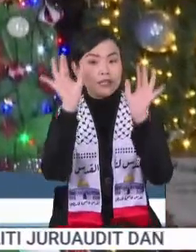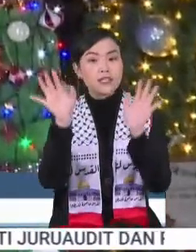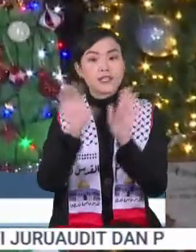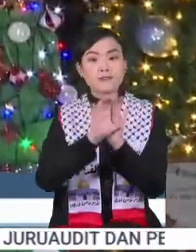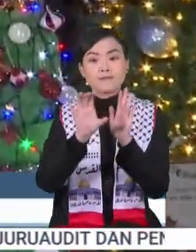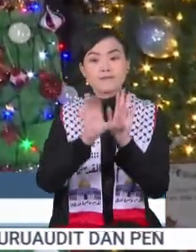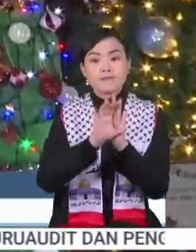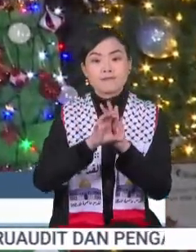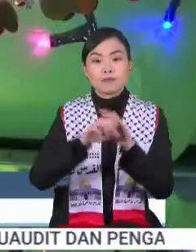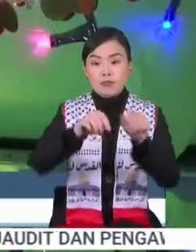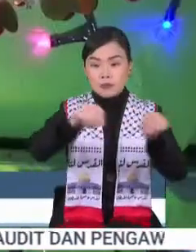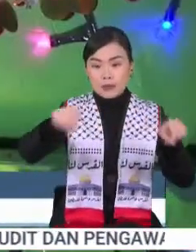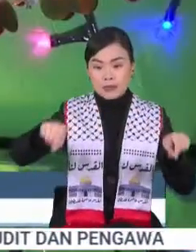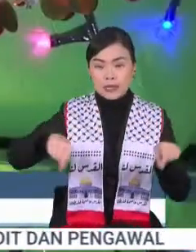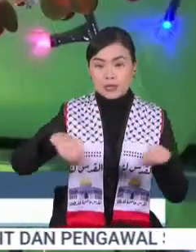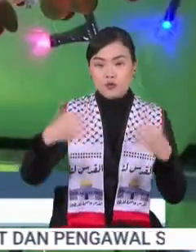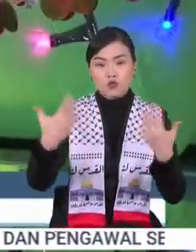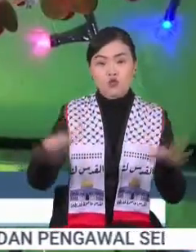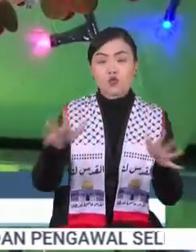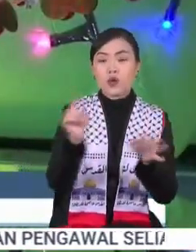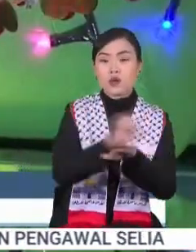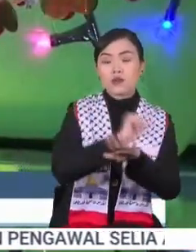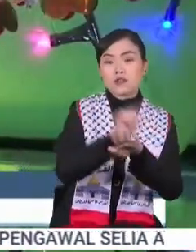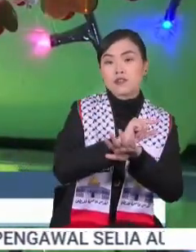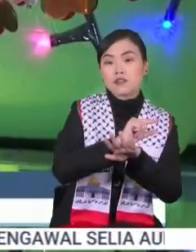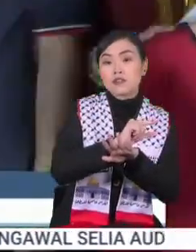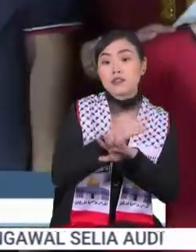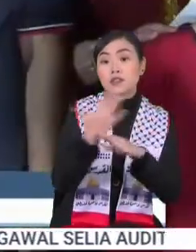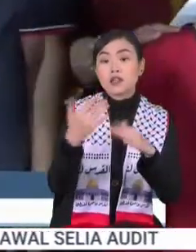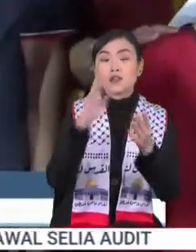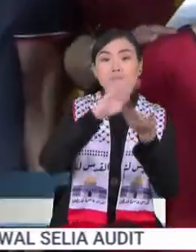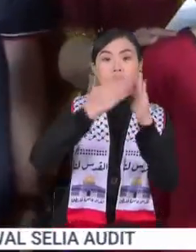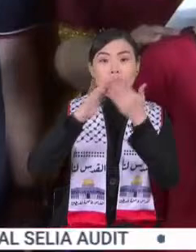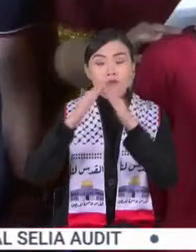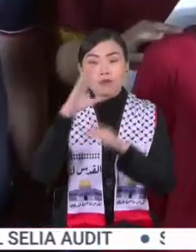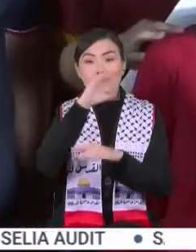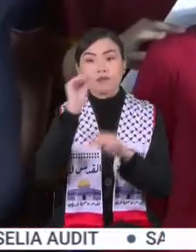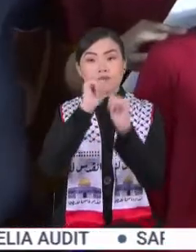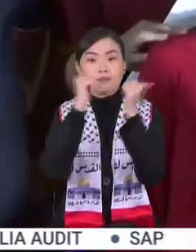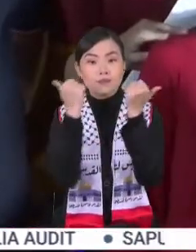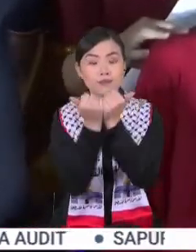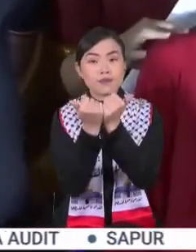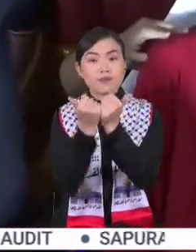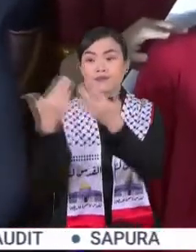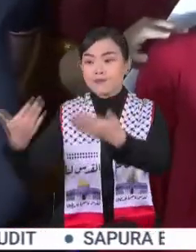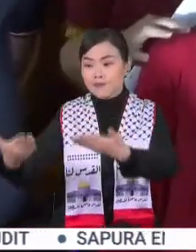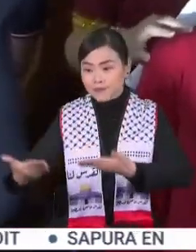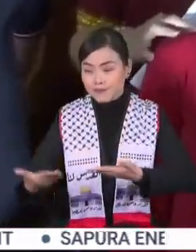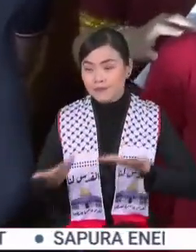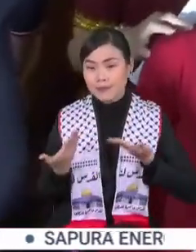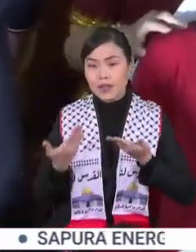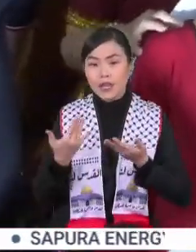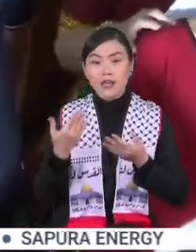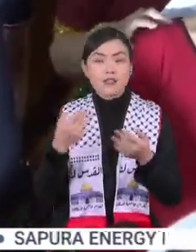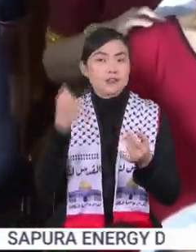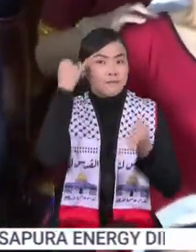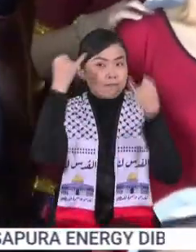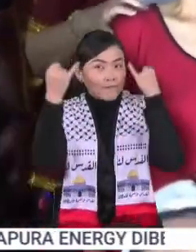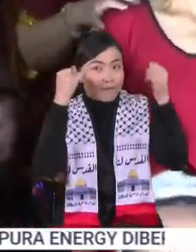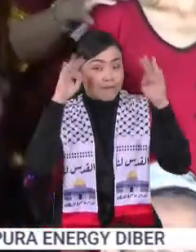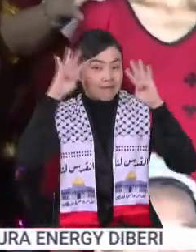tayar terpakai tamahnya lagi pelbagai peringkat komuniti dan persatuan dialu-alukan untuk menyumbang idea dan